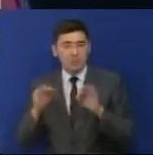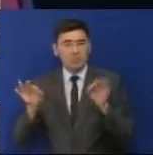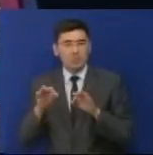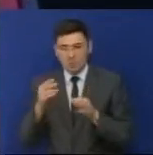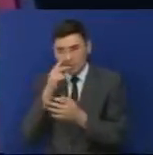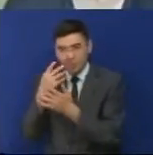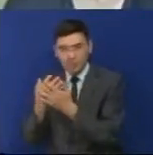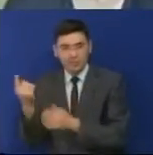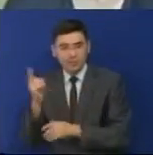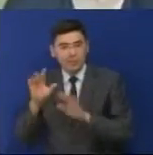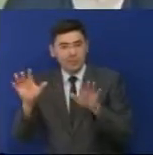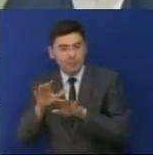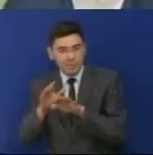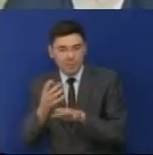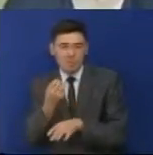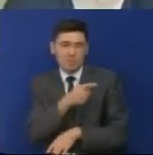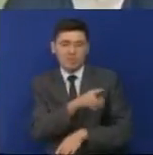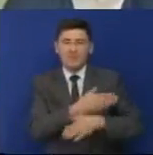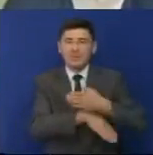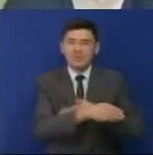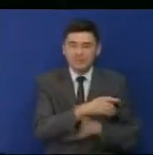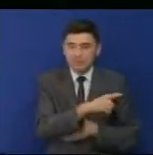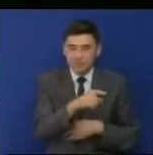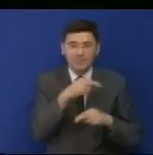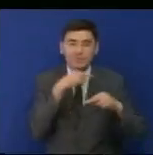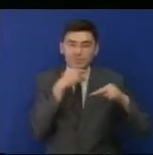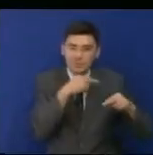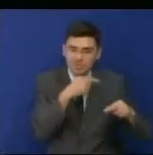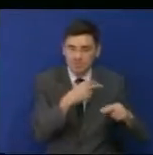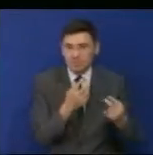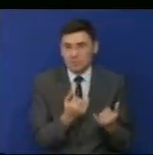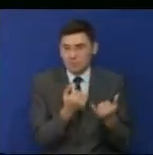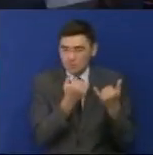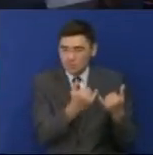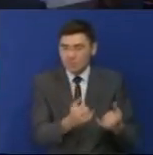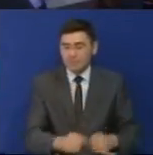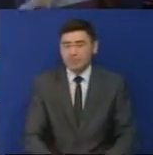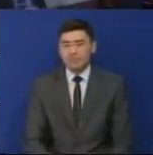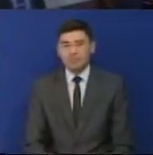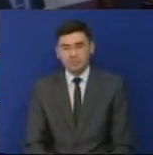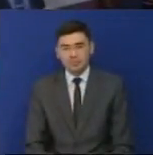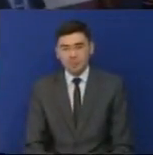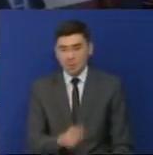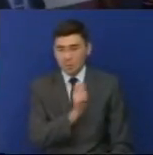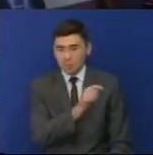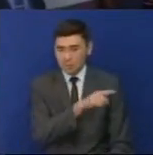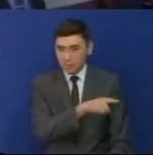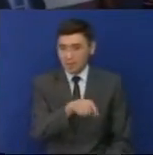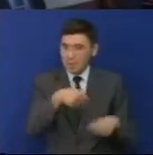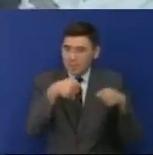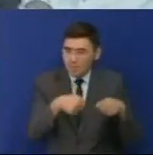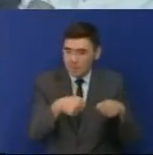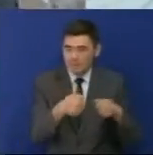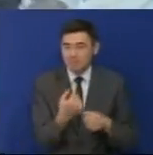нөмірлерді тамашалап қана қоймай, мүмкіндігі шектеулі адамдарға көңіл бөліп, құрмет көрсетуге болады. Бұл күні мүгедектердің құқықтары мен